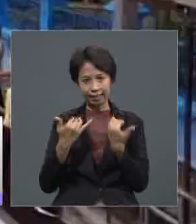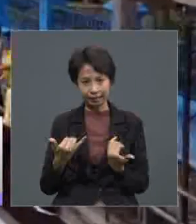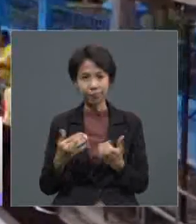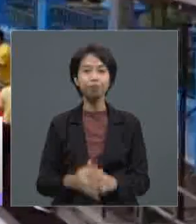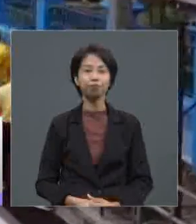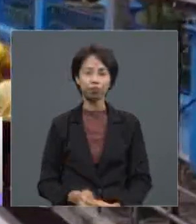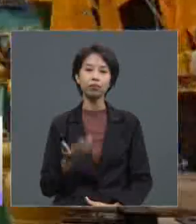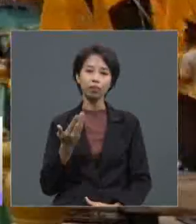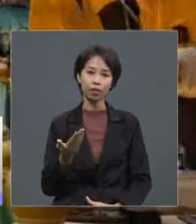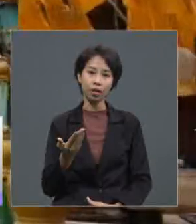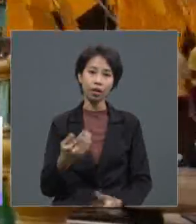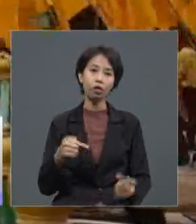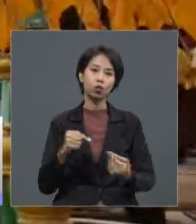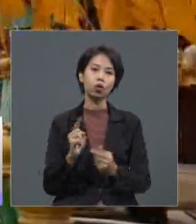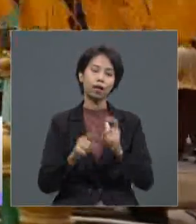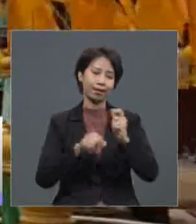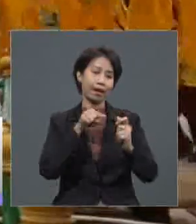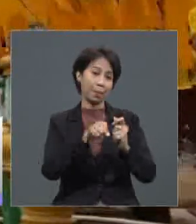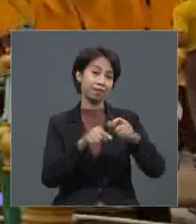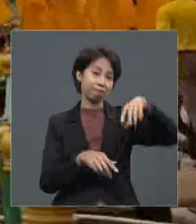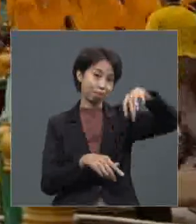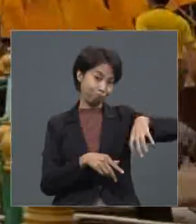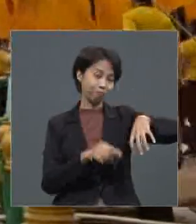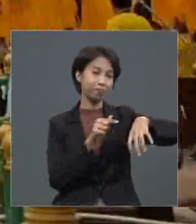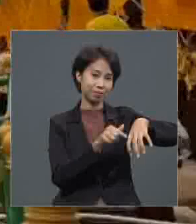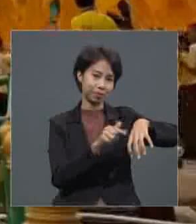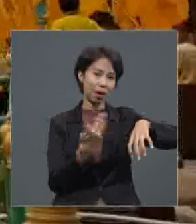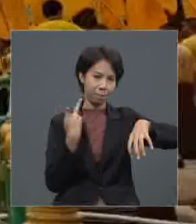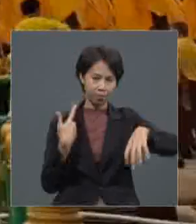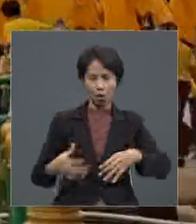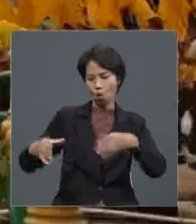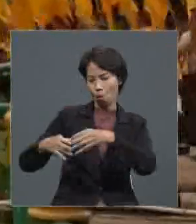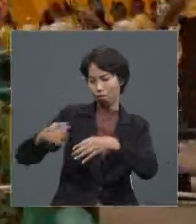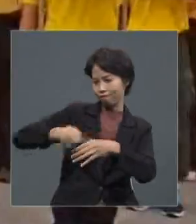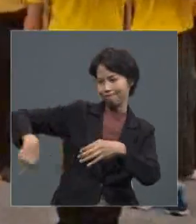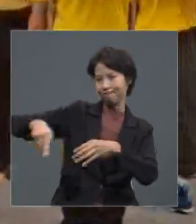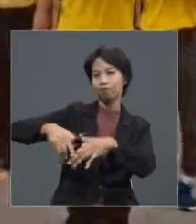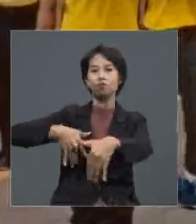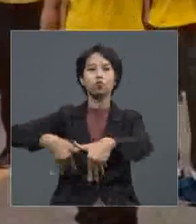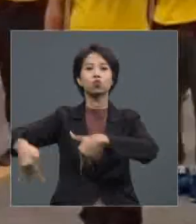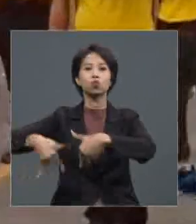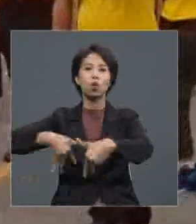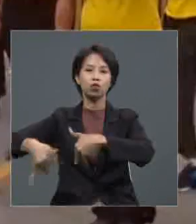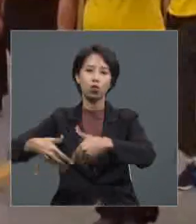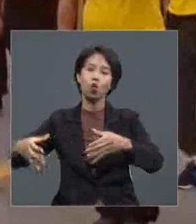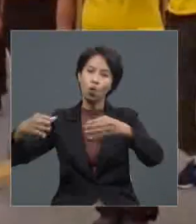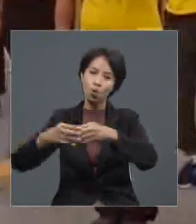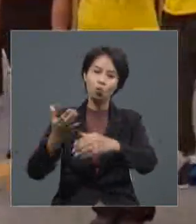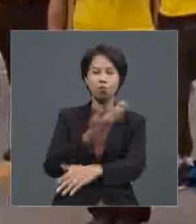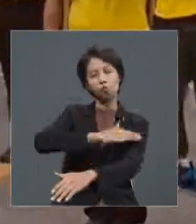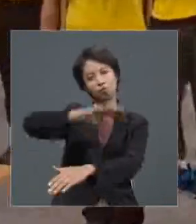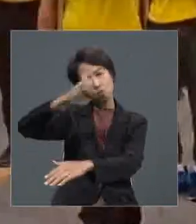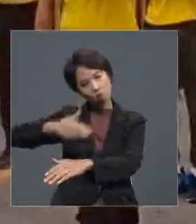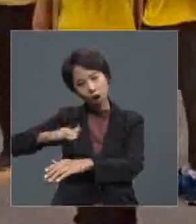ราสัญลักษณ์ณที่ว่าการอำเภอปางมะผ้าพร้อมกับกลุ่มพลังมวลชนประชาชนชาติพันธุ์เผ่าลาหูดำล